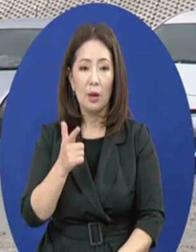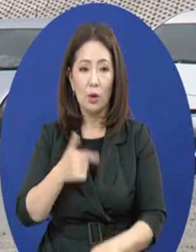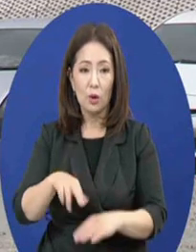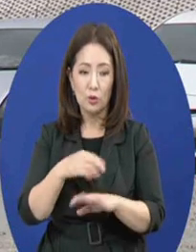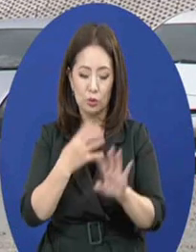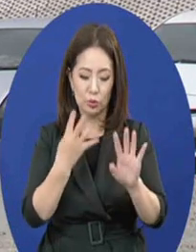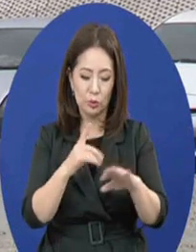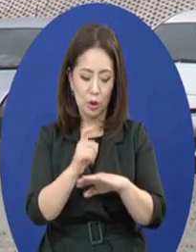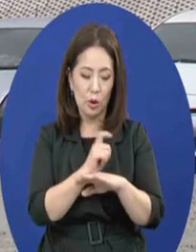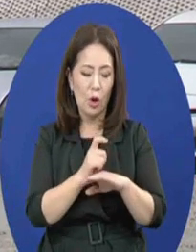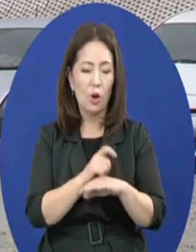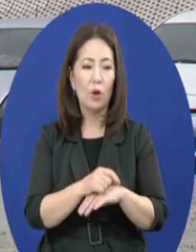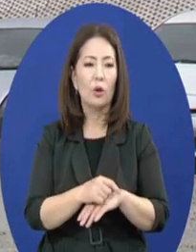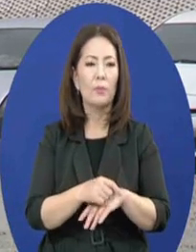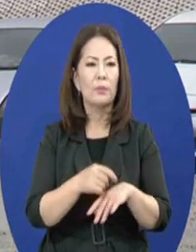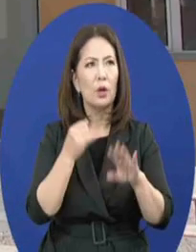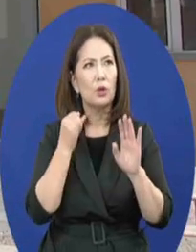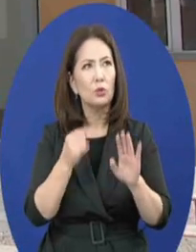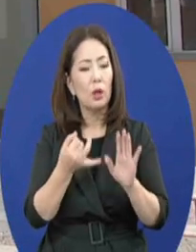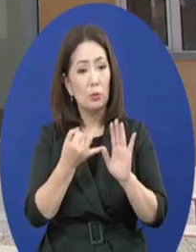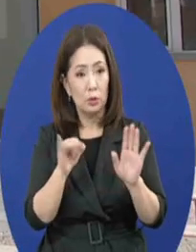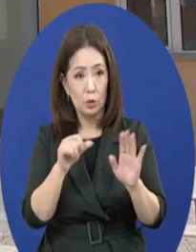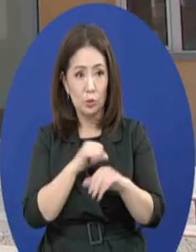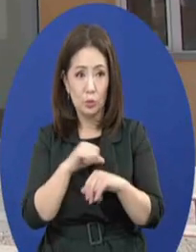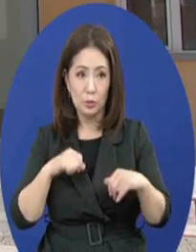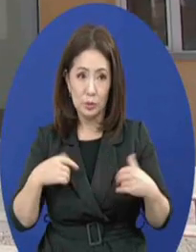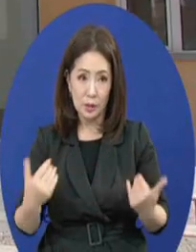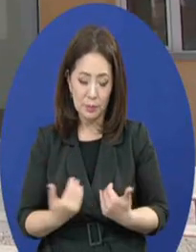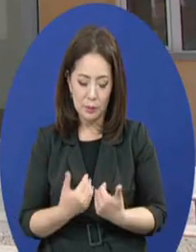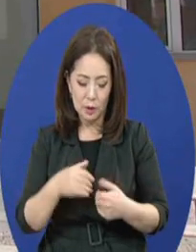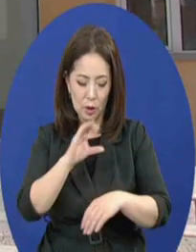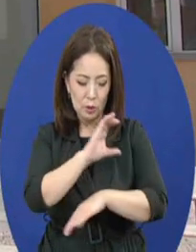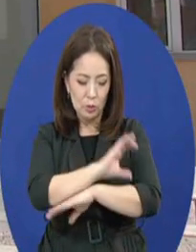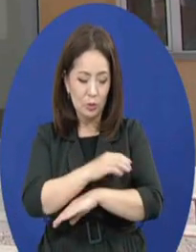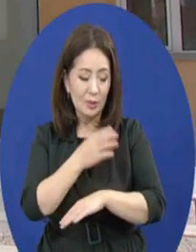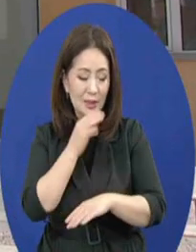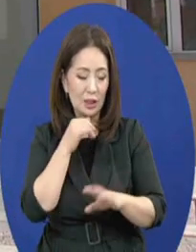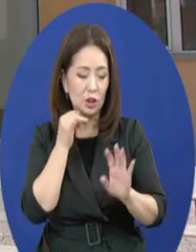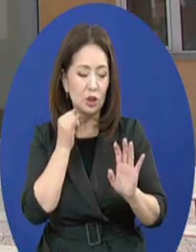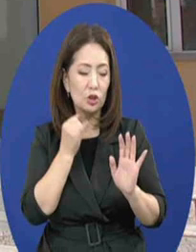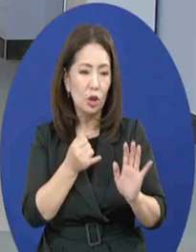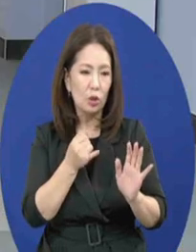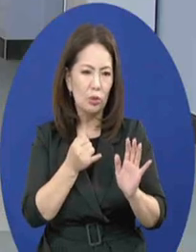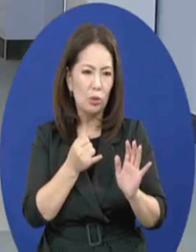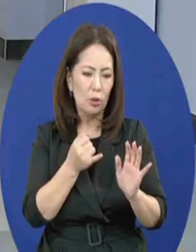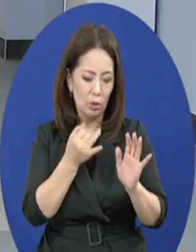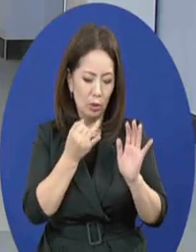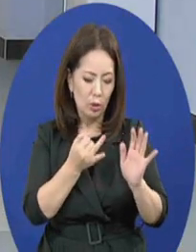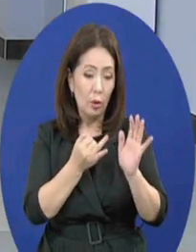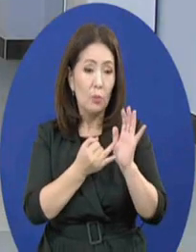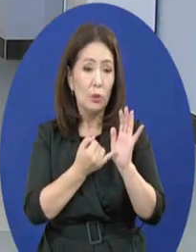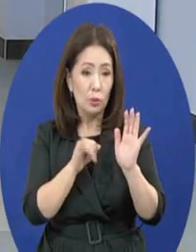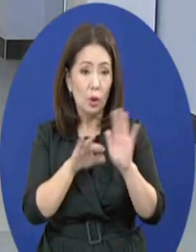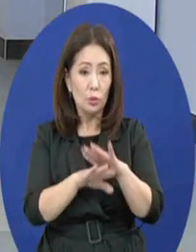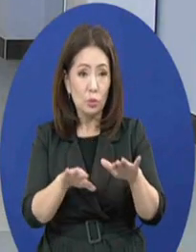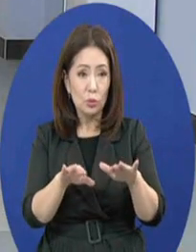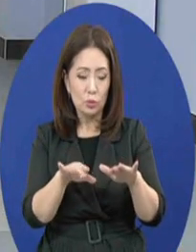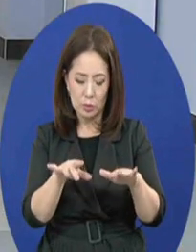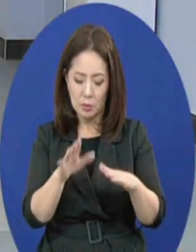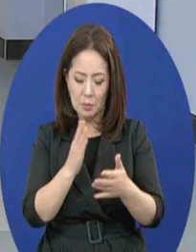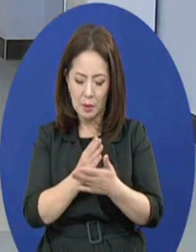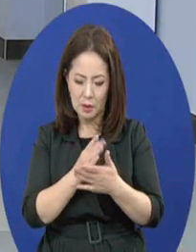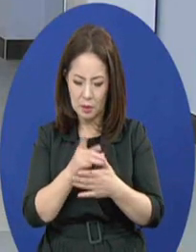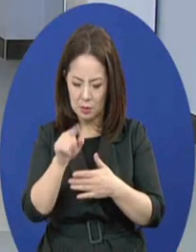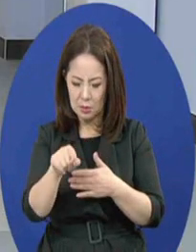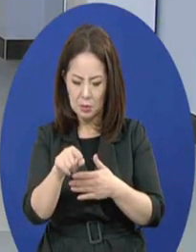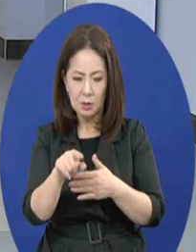Баянгол дүүргийн 9-р хороо 6700 гаруй иргэнтэй. Үүнээс сургуулийн насны 7600 гаруй орчим хүүхдүүд бий. Гэтэл энэ хорооны хэмжээнд ердөө нэг